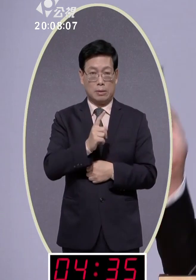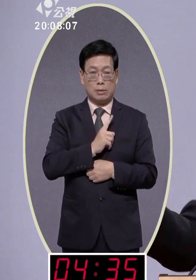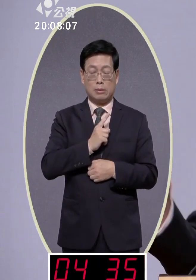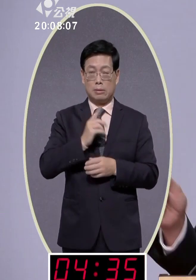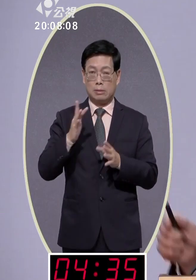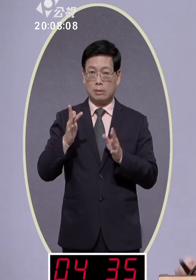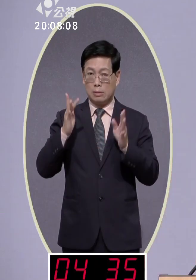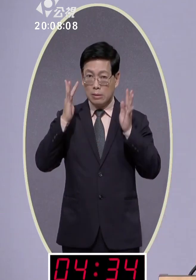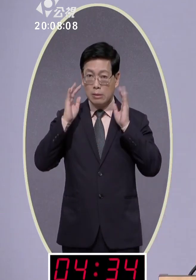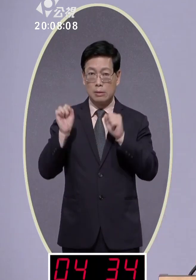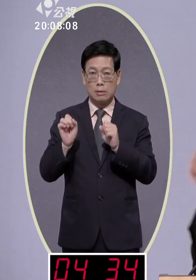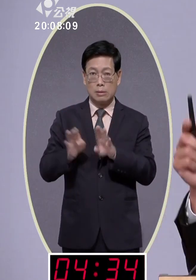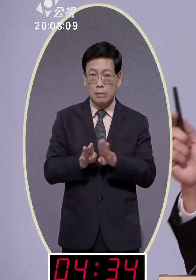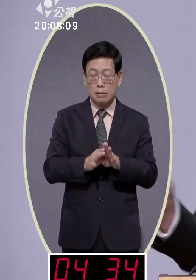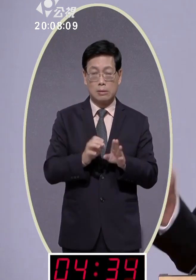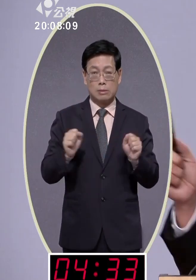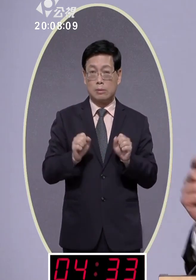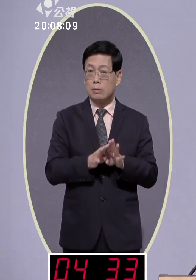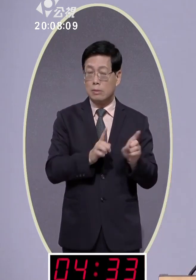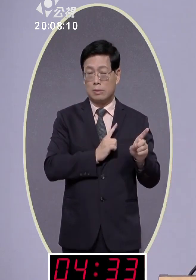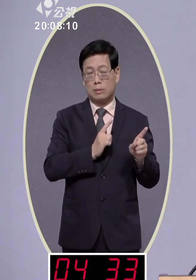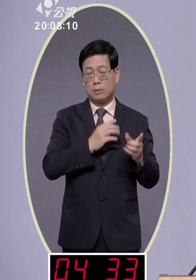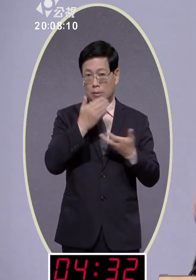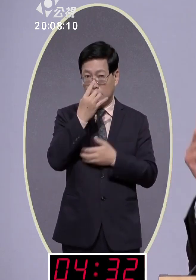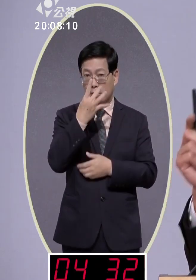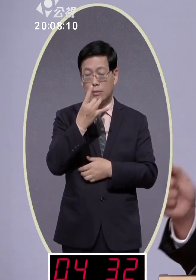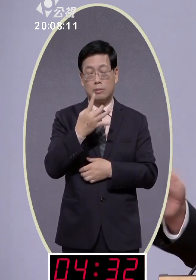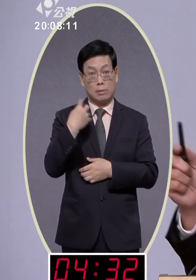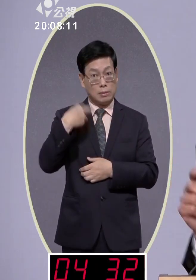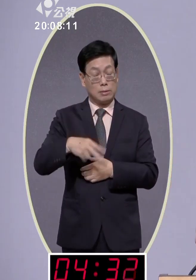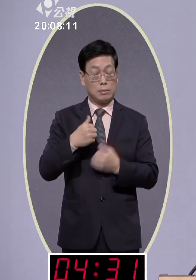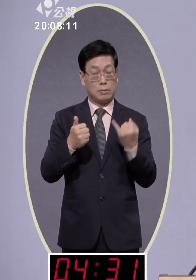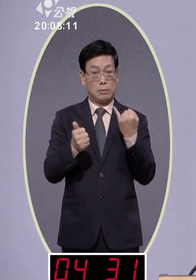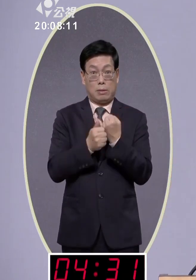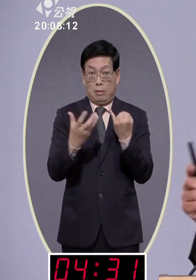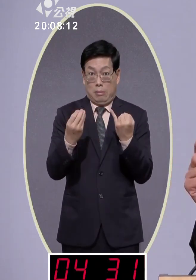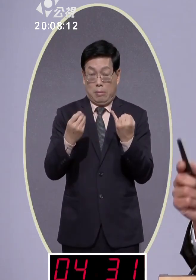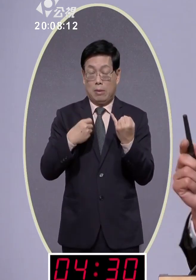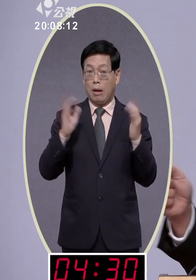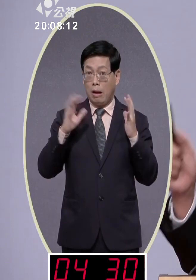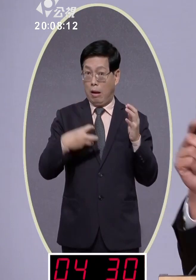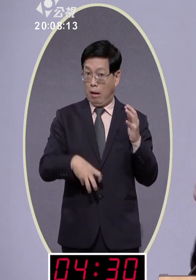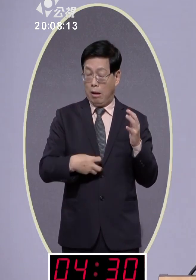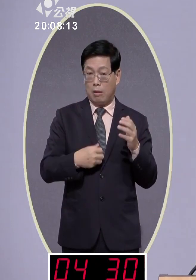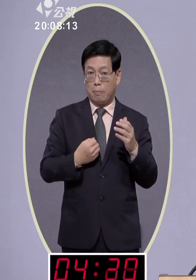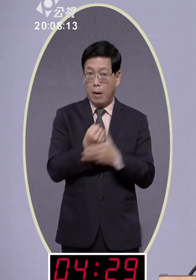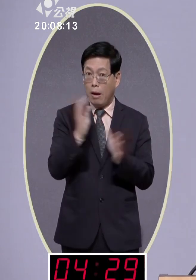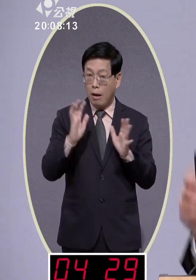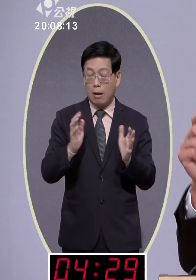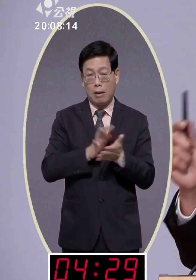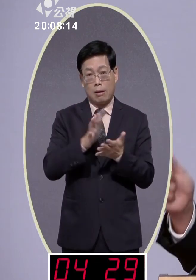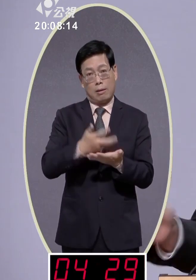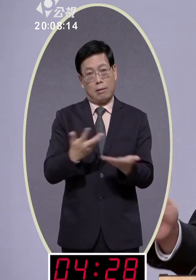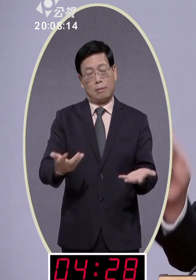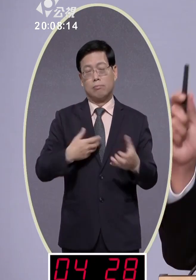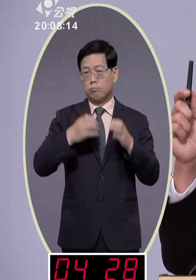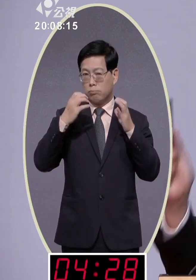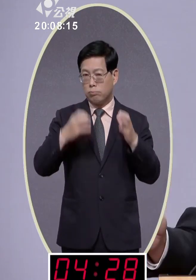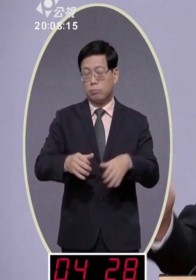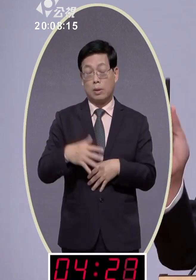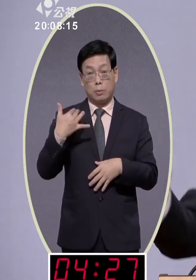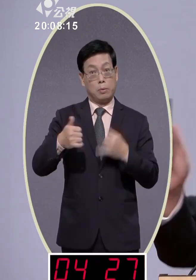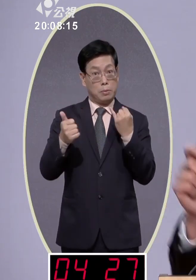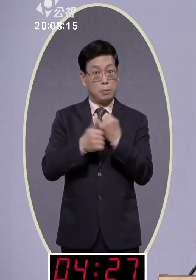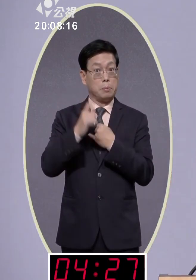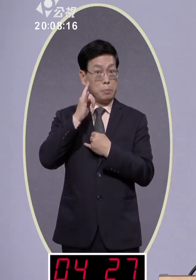假、暑假会饿肚子。再来，未婚妈妈，很多女学生怀孕，不知道人生该怎么办，我们成立未婚